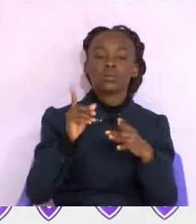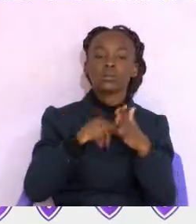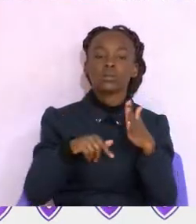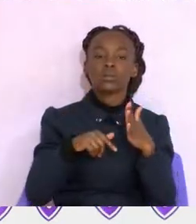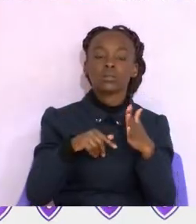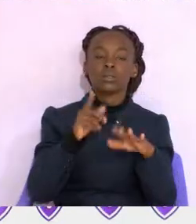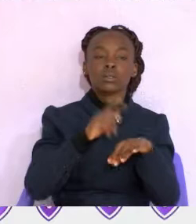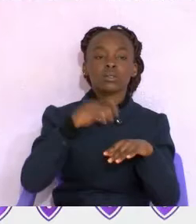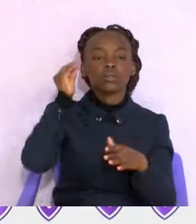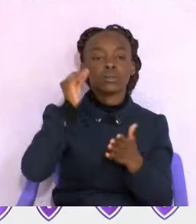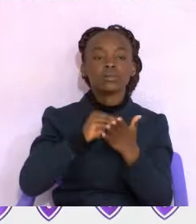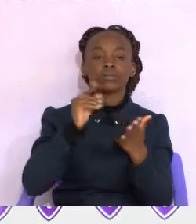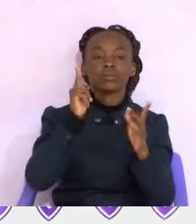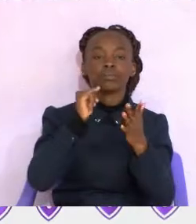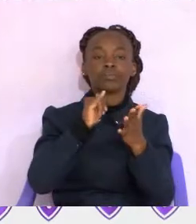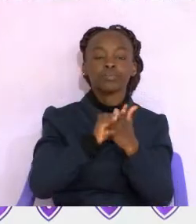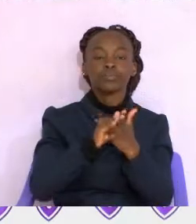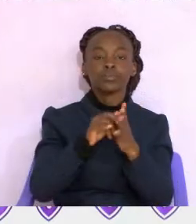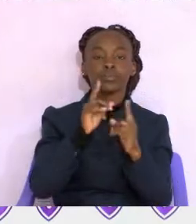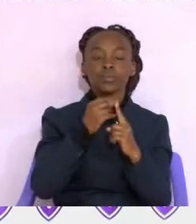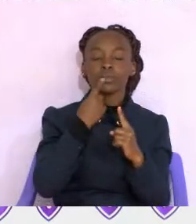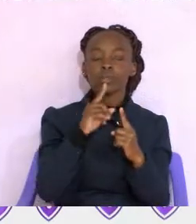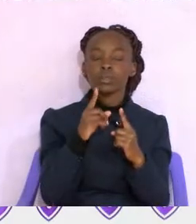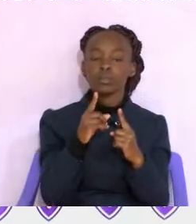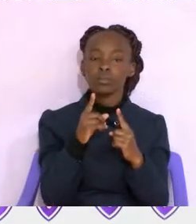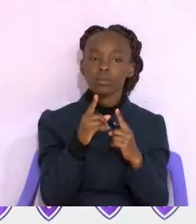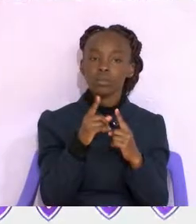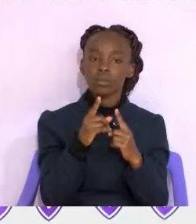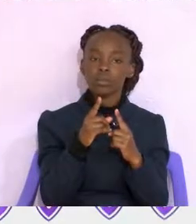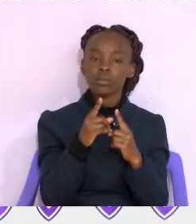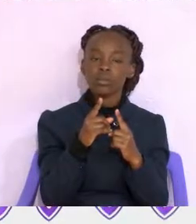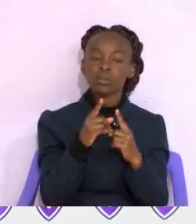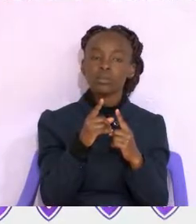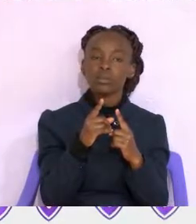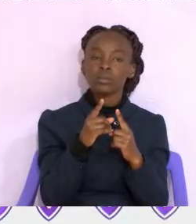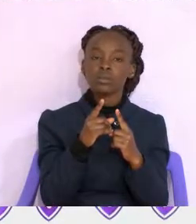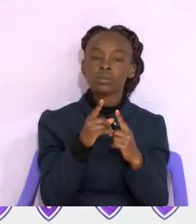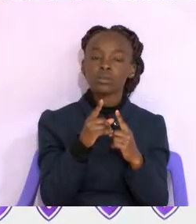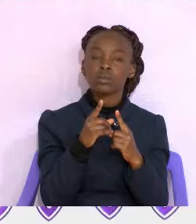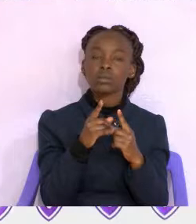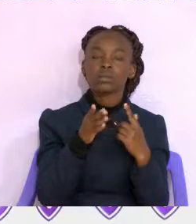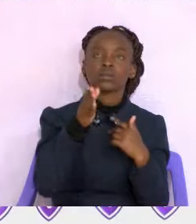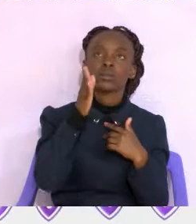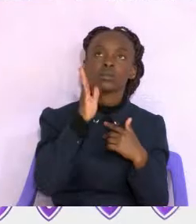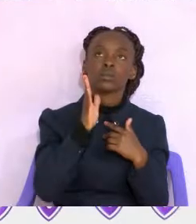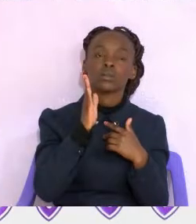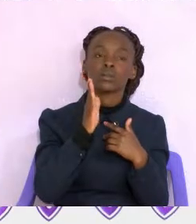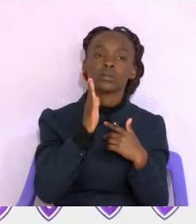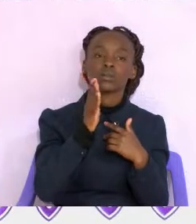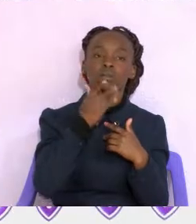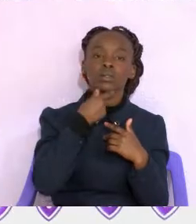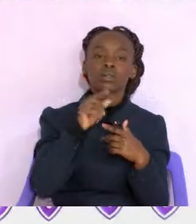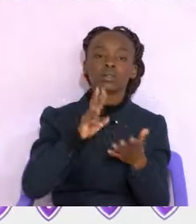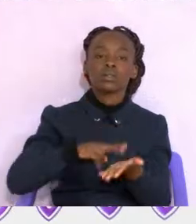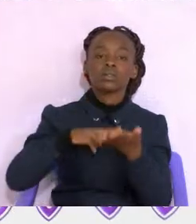maandiko inaendelea kusema, hayajibu mwenye haki atafanya nini. Inaendelea kusema kwamba Mungu, yeye